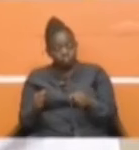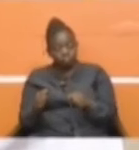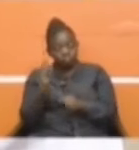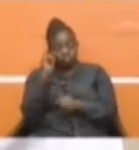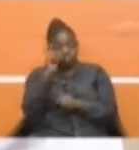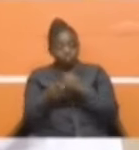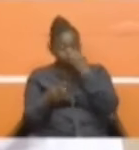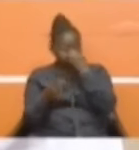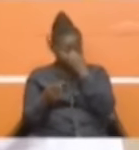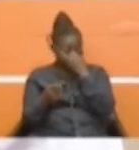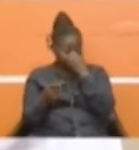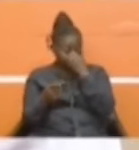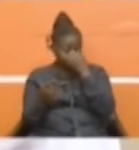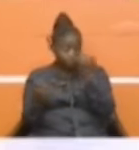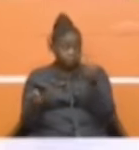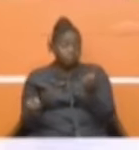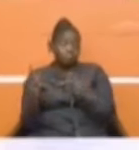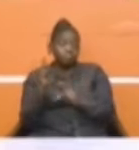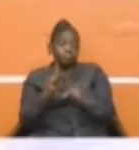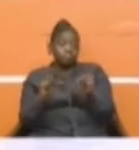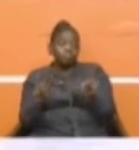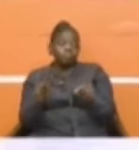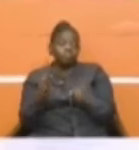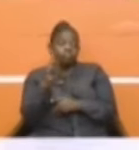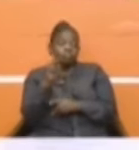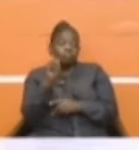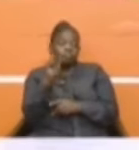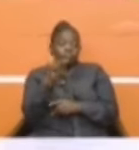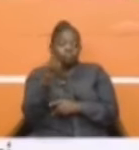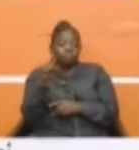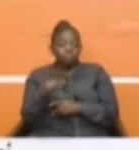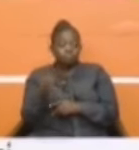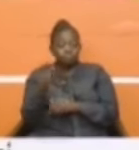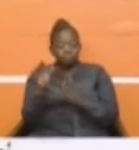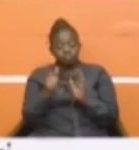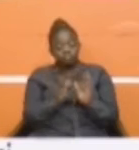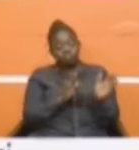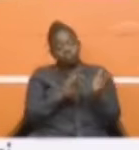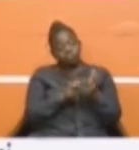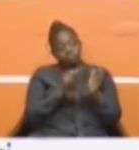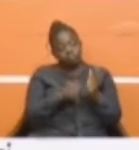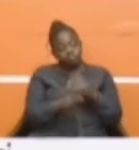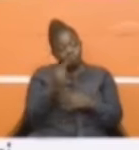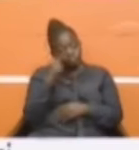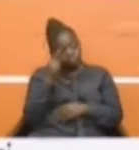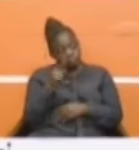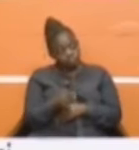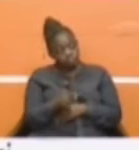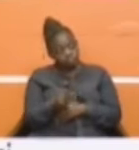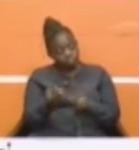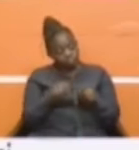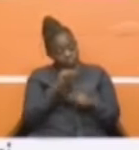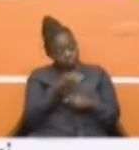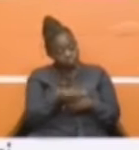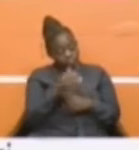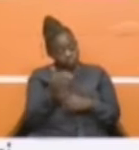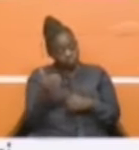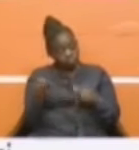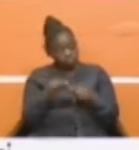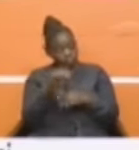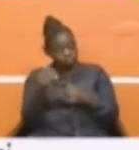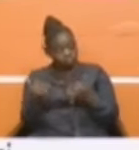the critical mass who needs this product kana kameeza plan kategeeza nti tutunuulira gwe ne tutunuulira abaana bo ne tutunuulira